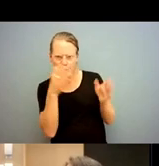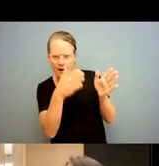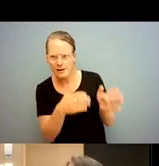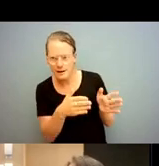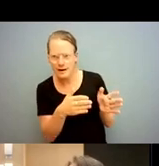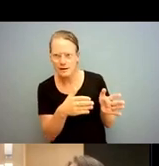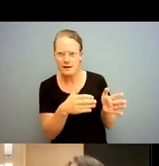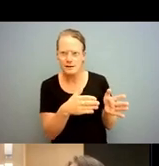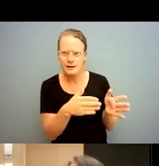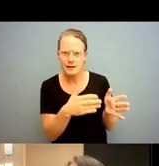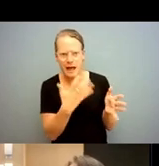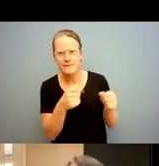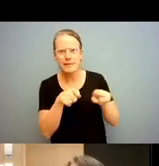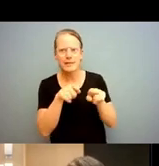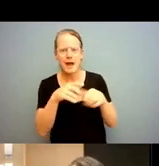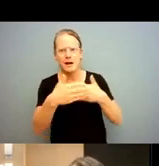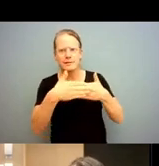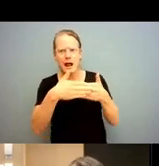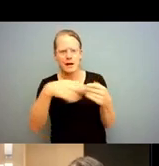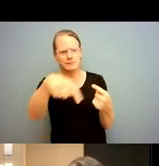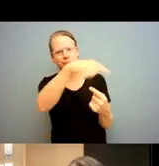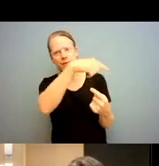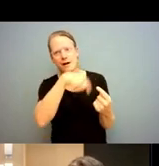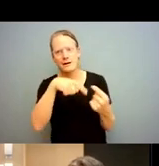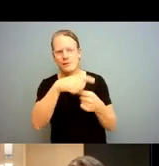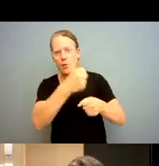verte suomakiellä mähtiin.